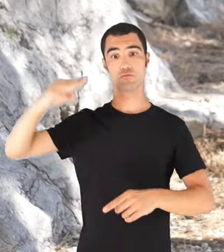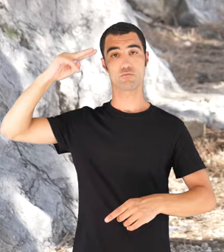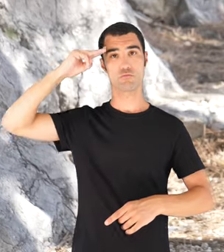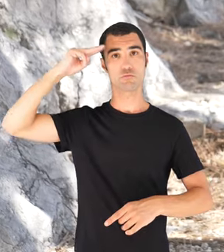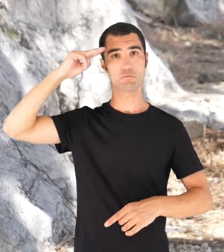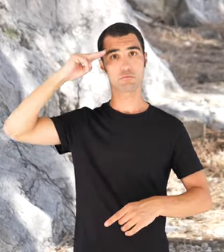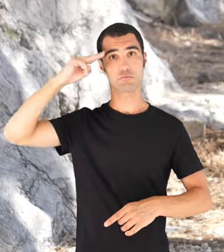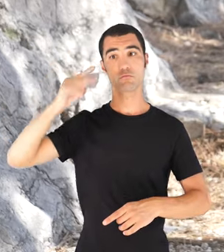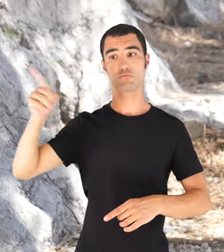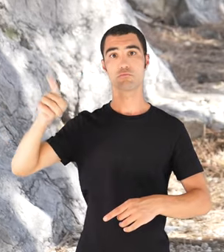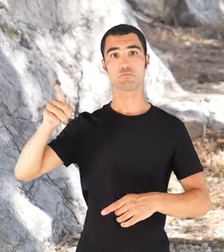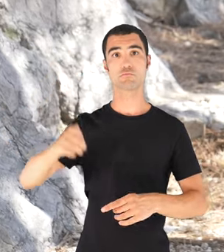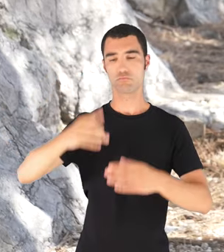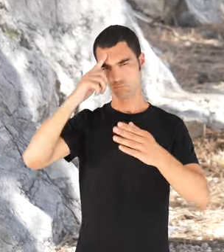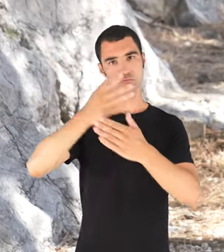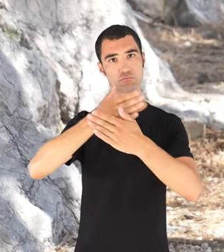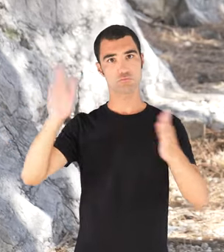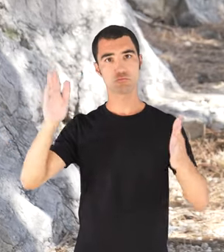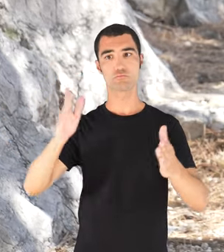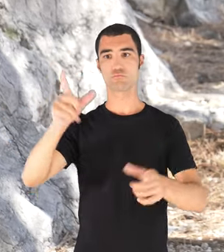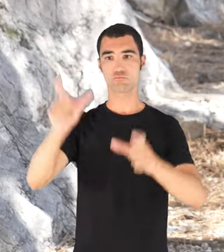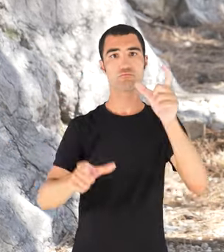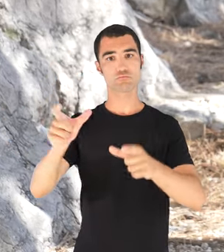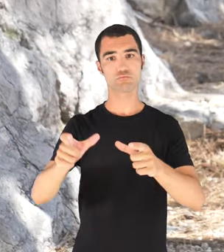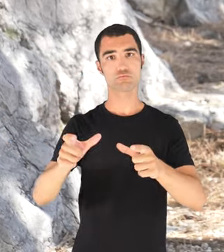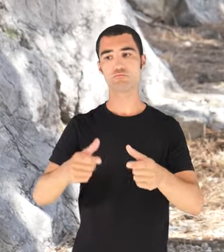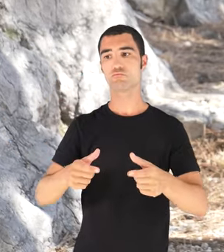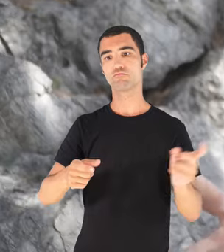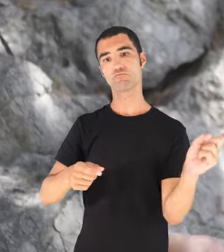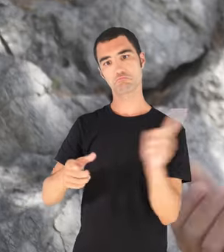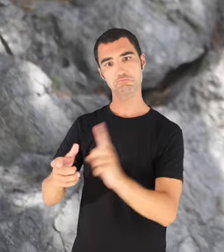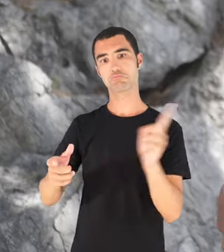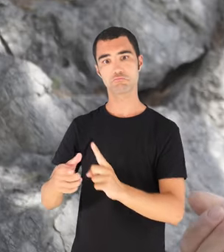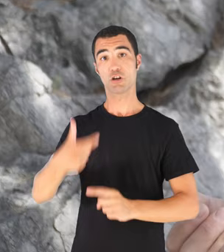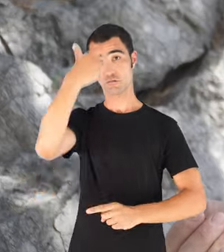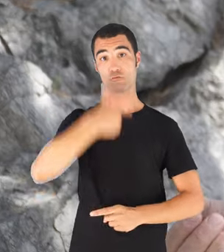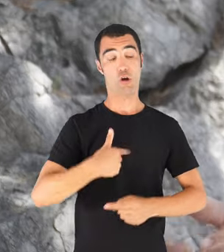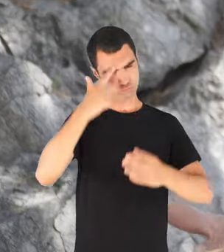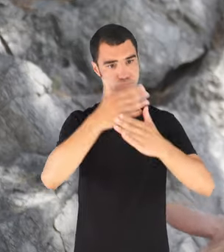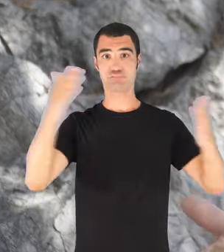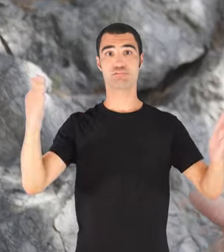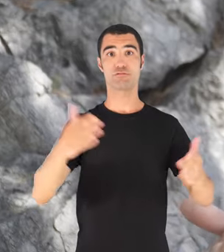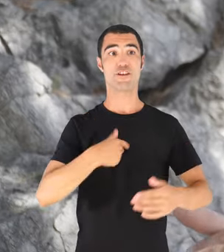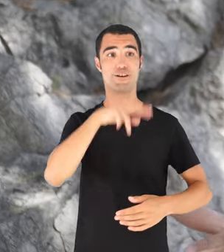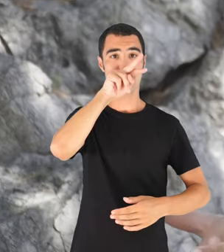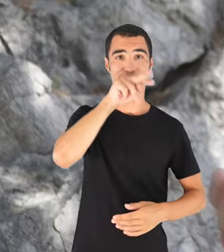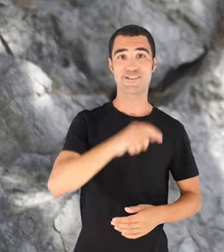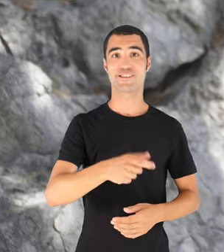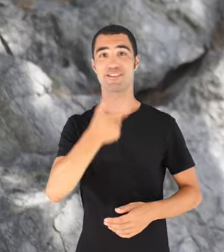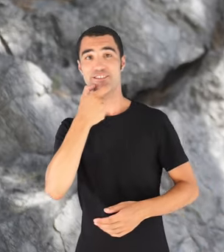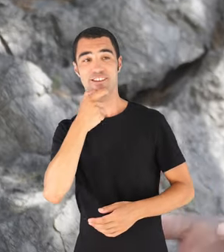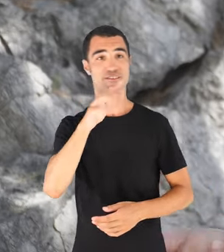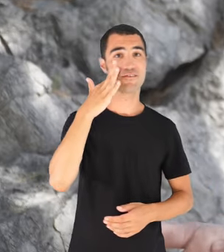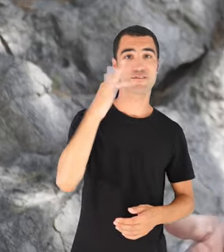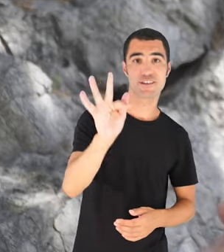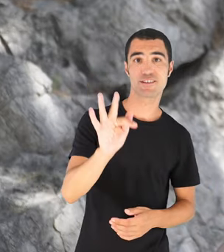Mon pare, com a patró, que és obert a dur gent, i jo com a obert perquè sé